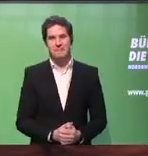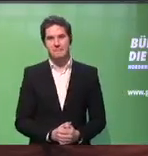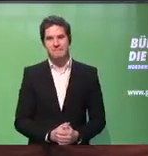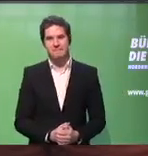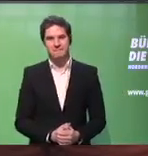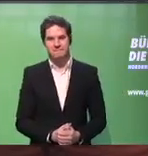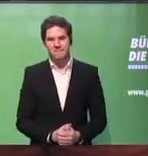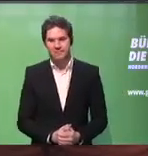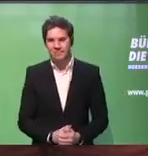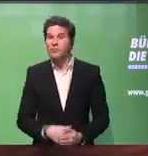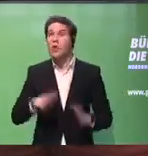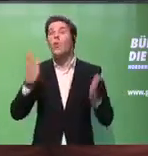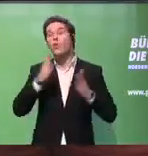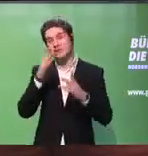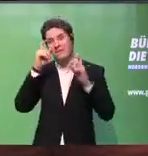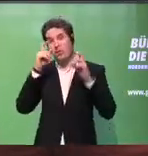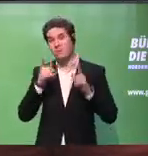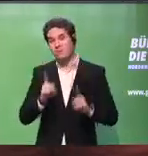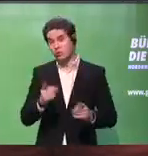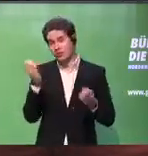Wir müssen kurz ein Foto